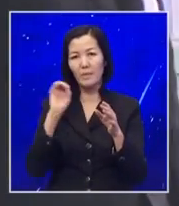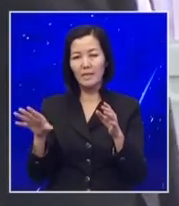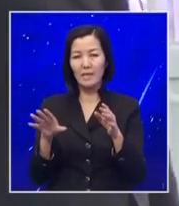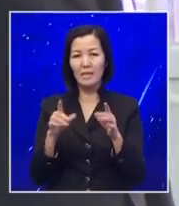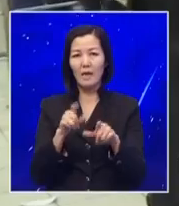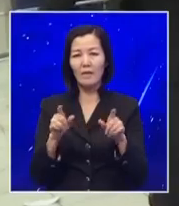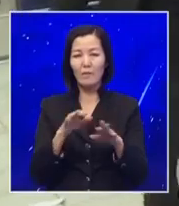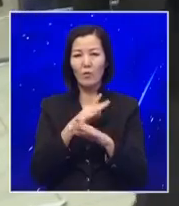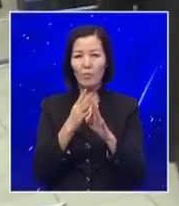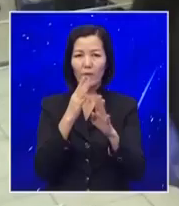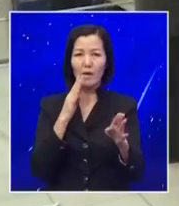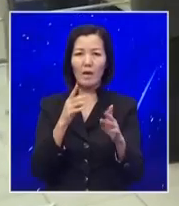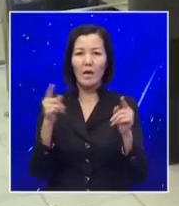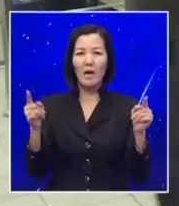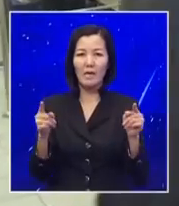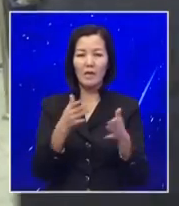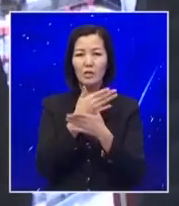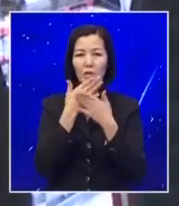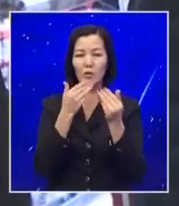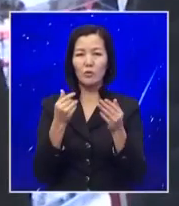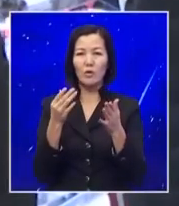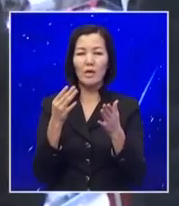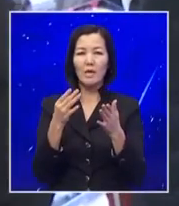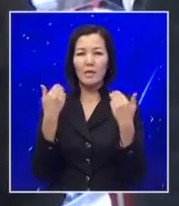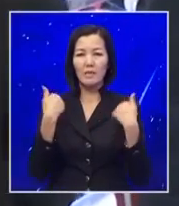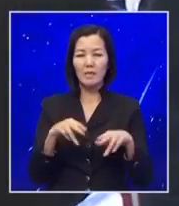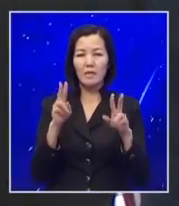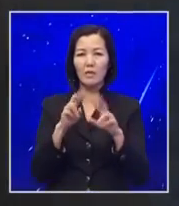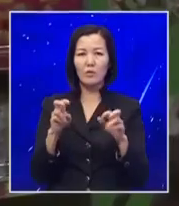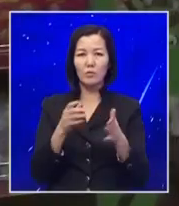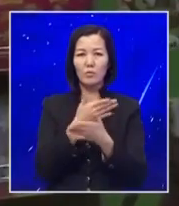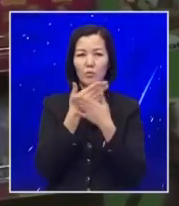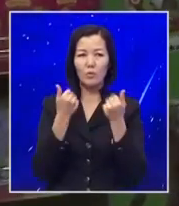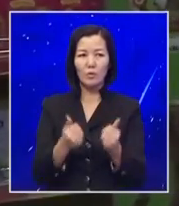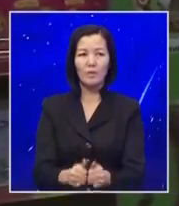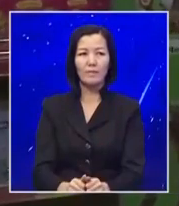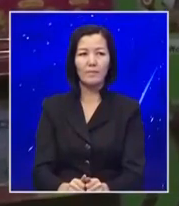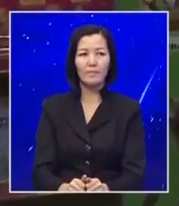сонар кезектегілер ара қашықтығы сақталмаған. Тұтынушылардың дене қызуын бақылайтын құралдары жоқ.